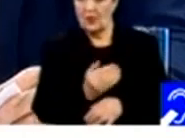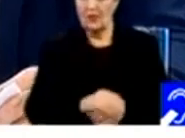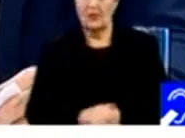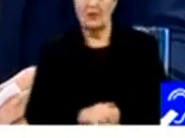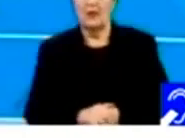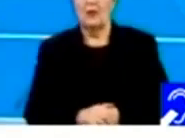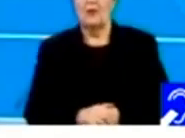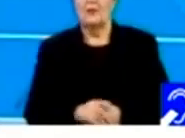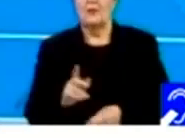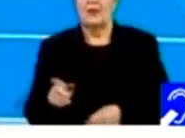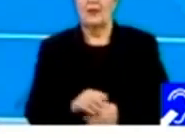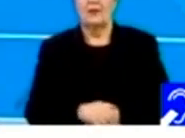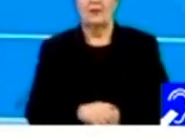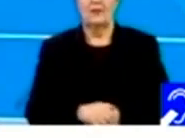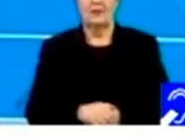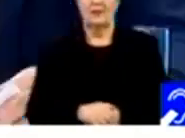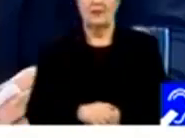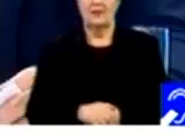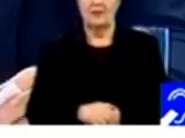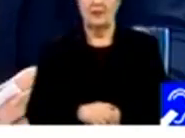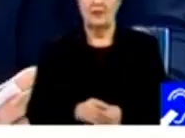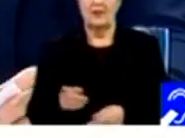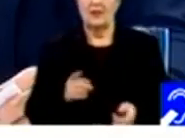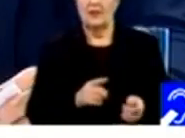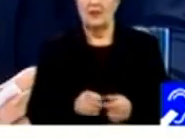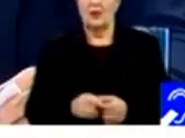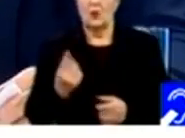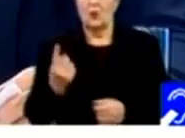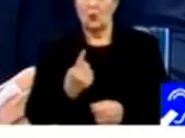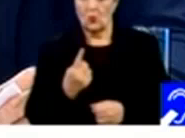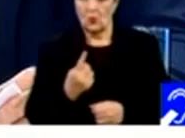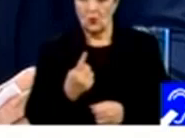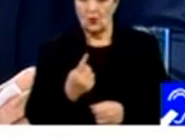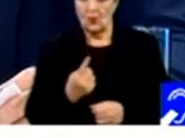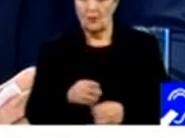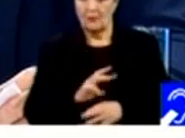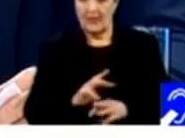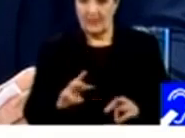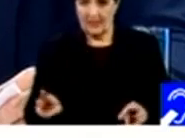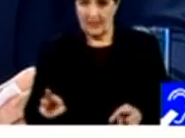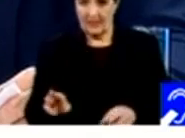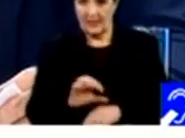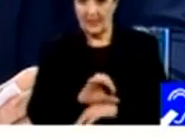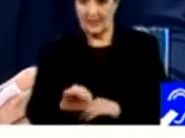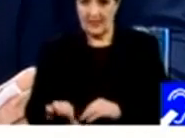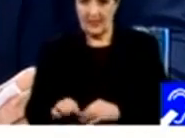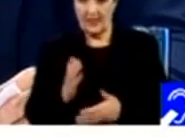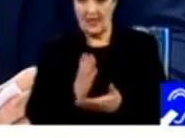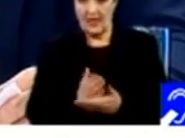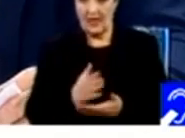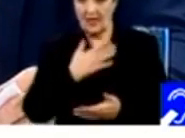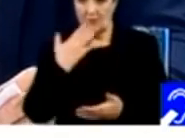de la există anumite dosare. Ce ați făcut concret? Să te liniștești. Unu, Ministerul de Interne are mai multe structuri